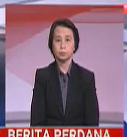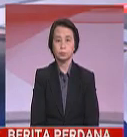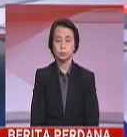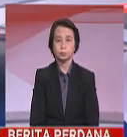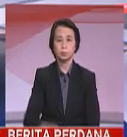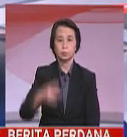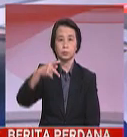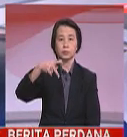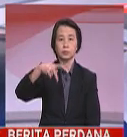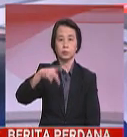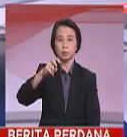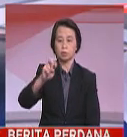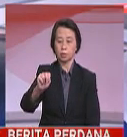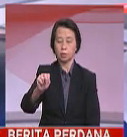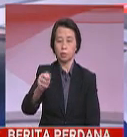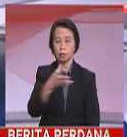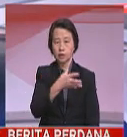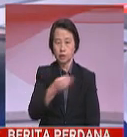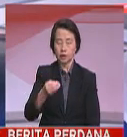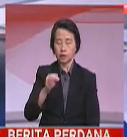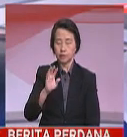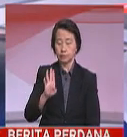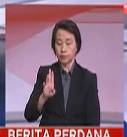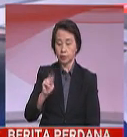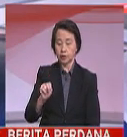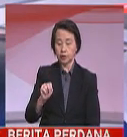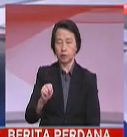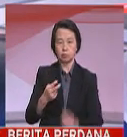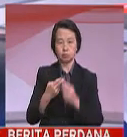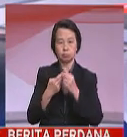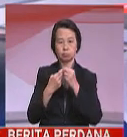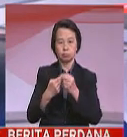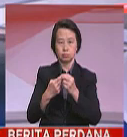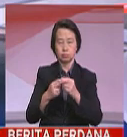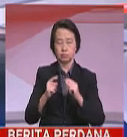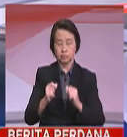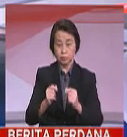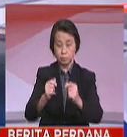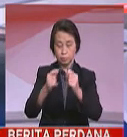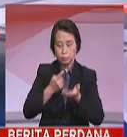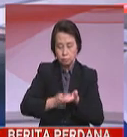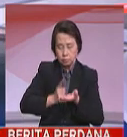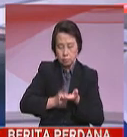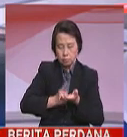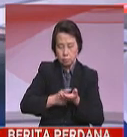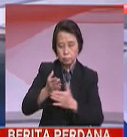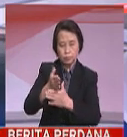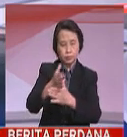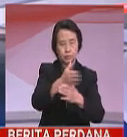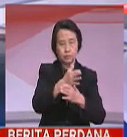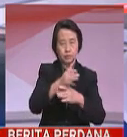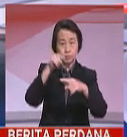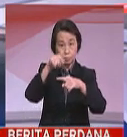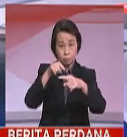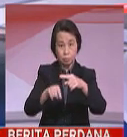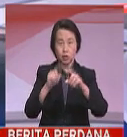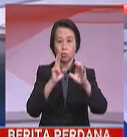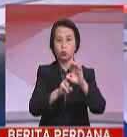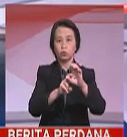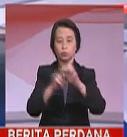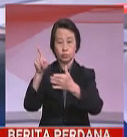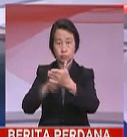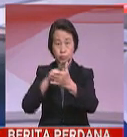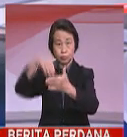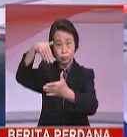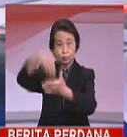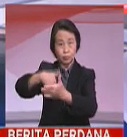Perikatan Nasional PN dan Barisan Nasional BN sepakat untuk mempercepatkan rundingan pembahagian kerusi pada pilihan raya